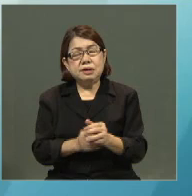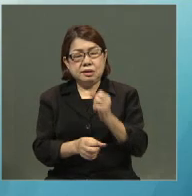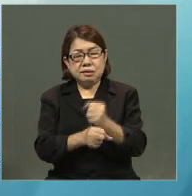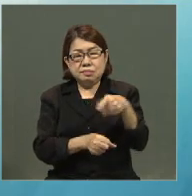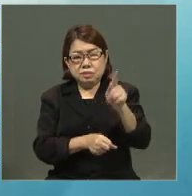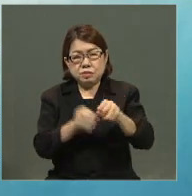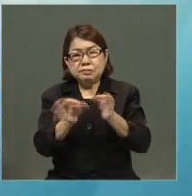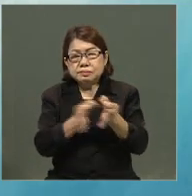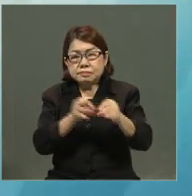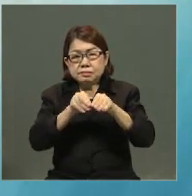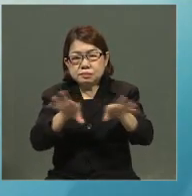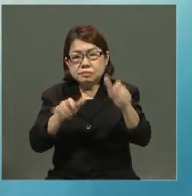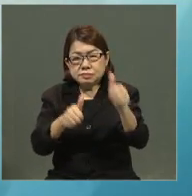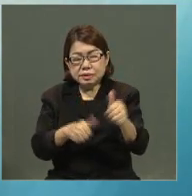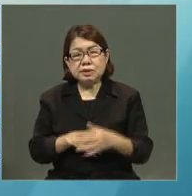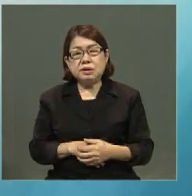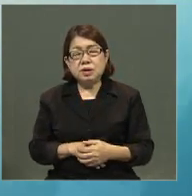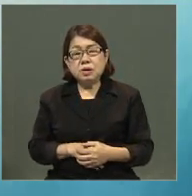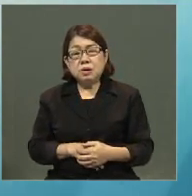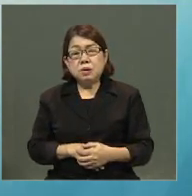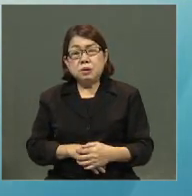รายนะครับก็มาดูในแผนภูมินะครับที่เป็นระลอกแรกอยู่ซ้ายมือสีเทาเนี่ยนะครับก็แล้วก็มาแตะพื้นนะครับมีตารางทั้งหลายกำกับวันเวลาเพื่อให้ได้รับทราบนะครับนี้ในงานการข่าวของแต่ละสถานีข่าวหรือว่าว่าสถาบันการข่าวทั้งหลายก็นำไปใช้ประโยชน์ได้นะครับในช่วงเวลาของ14-20